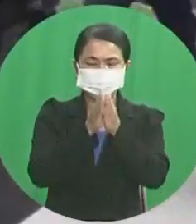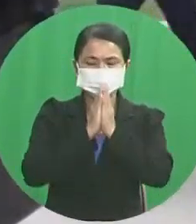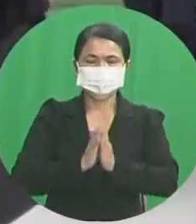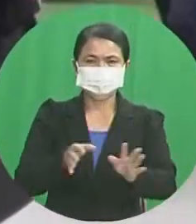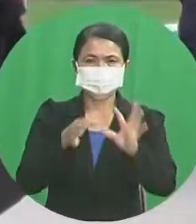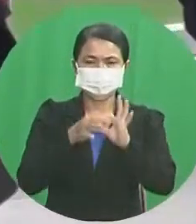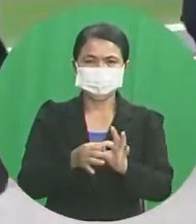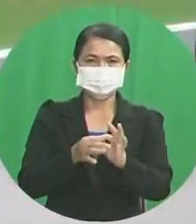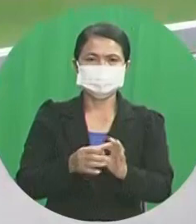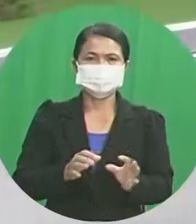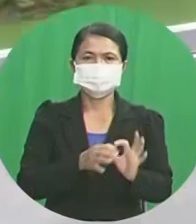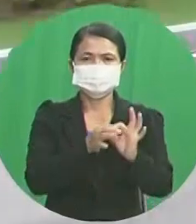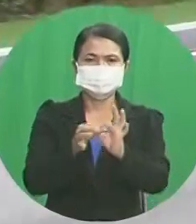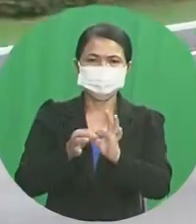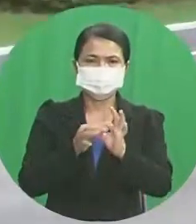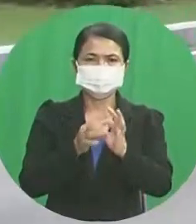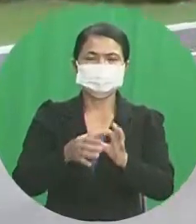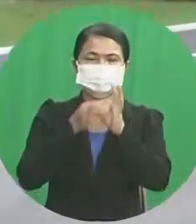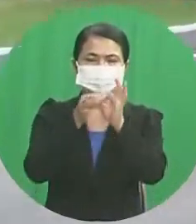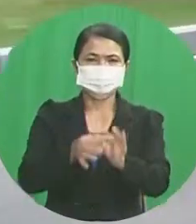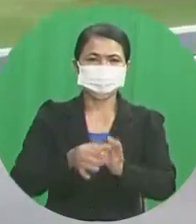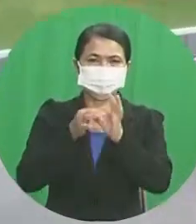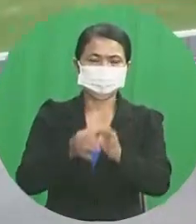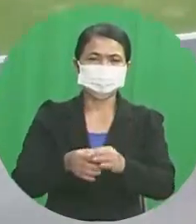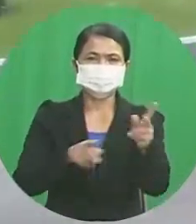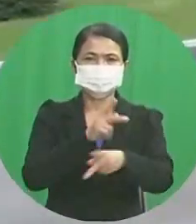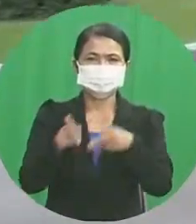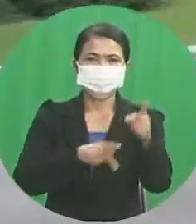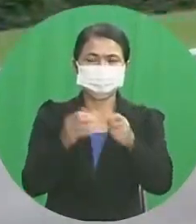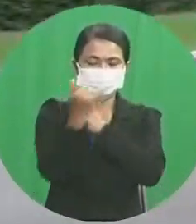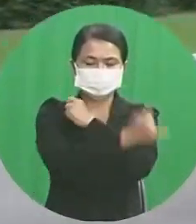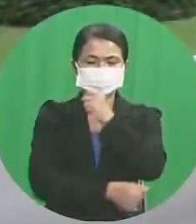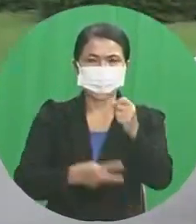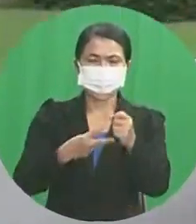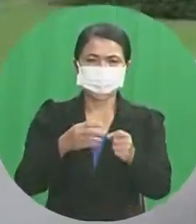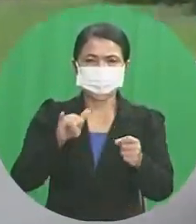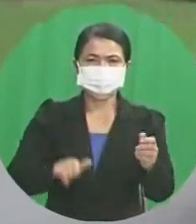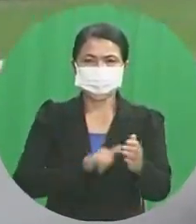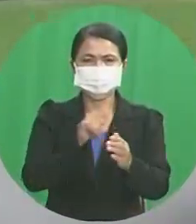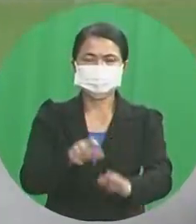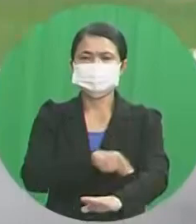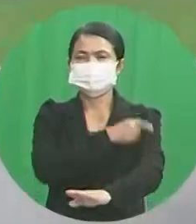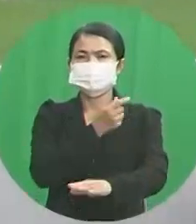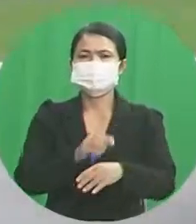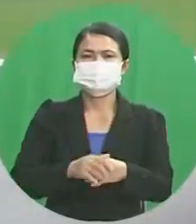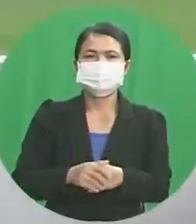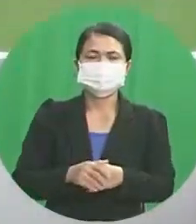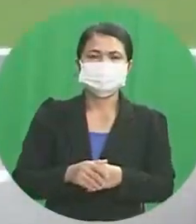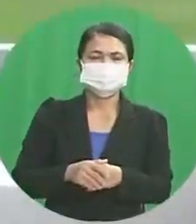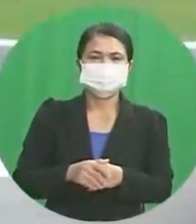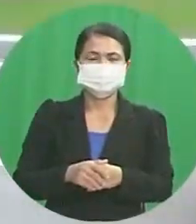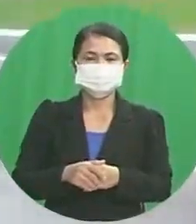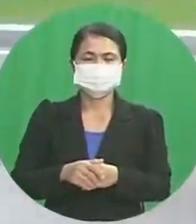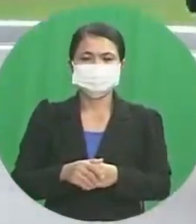ណងមិត្តភាពសាមគ្គីភាពនិងសហប្រតិបត្តិការរវាងប្រជាជននិងប្រទេសយើងទាំងពីរស្ថិតស្ថេរចរកាល